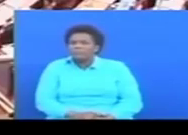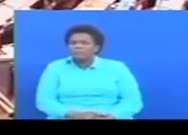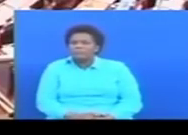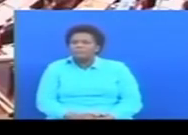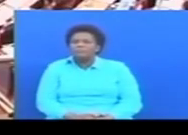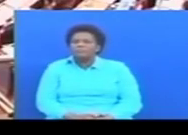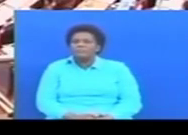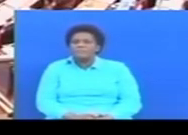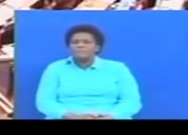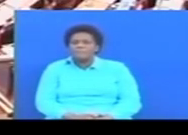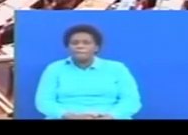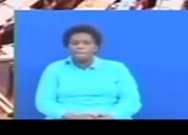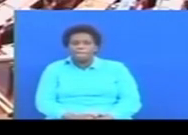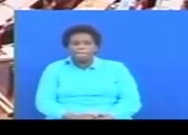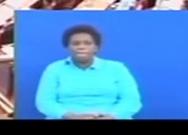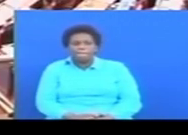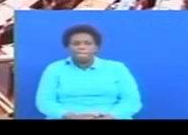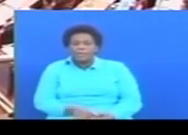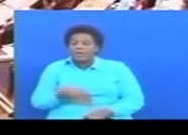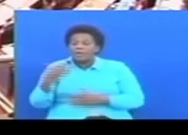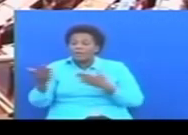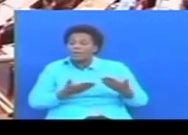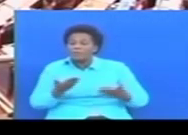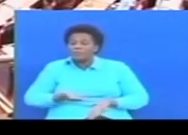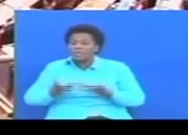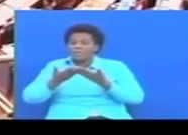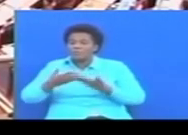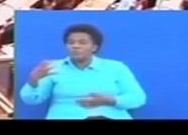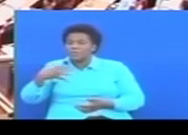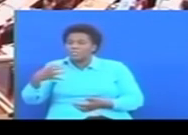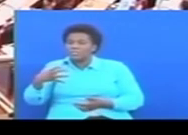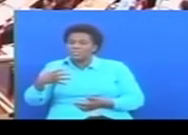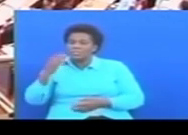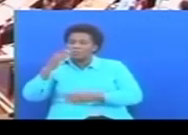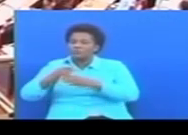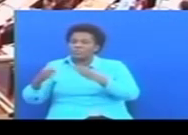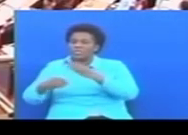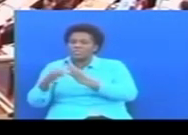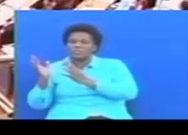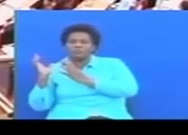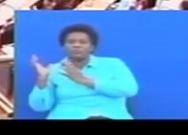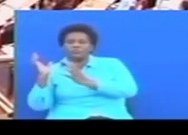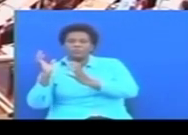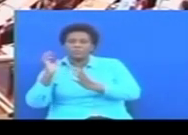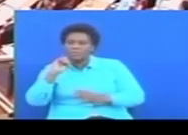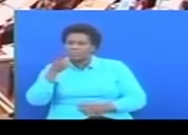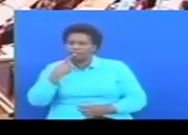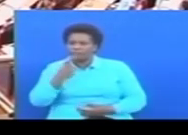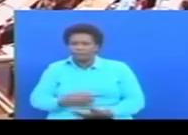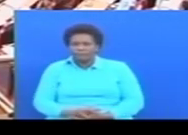Mheshimiwa Naibu Waziri wa Ujenzi, Uchukuzi na Mawasiliano, majibu kwa maswali hayo muhimu.